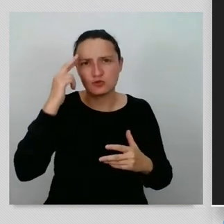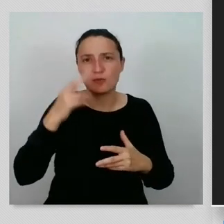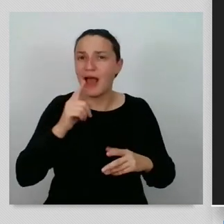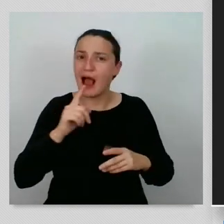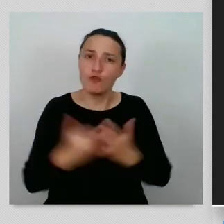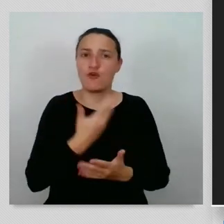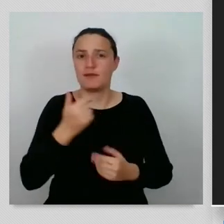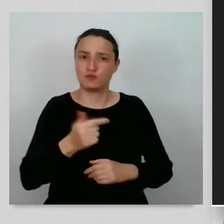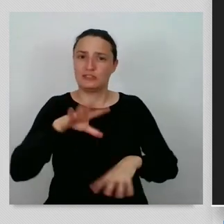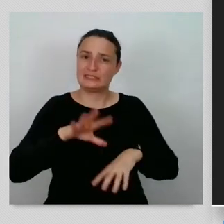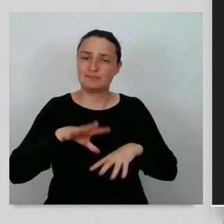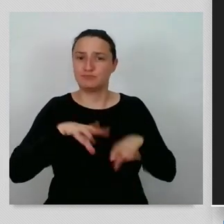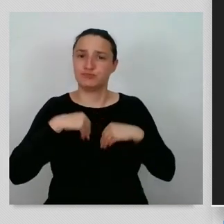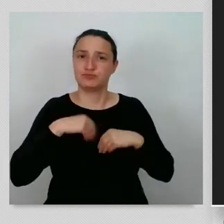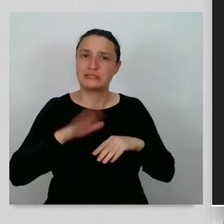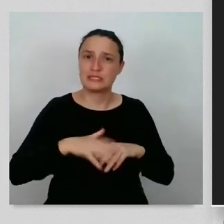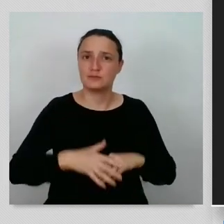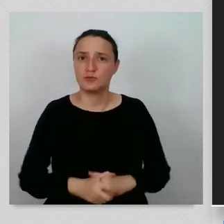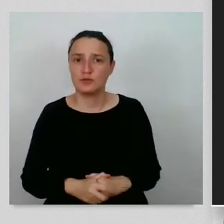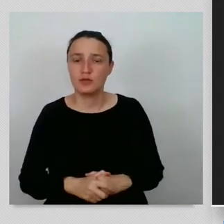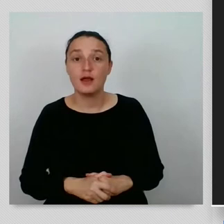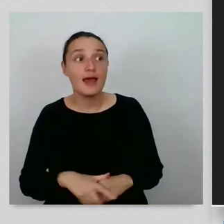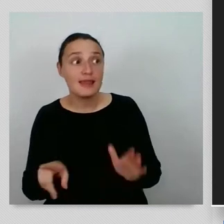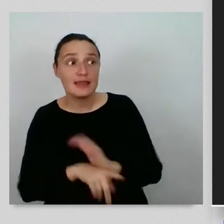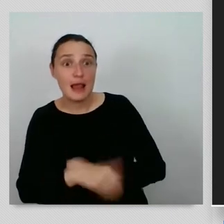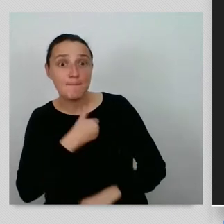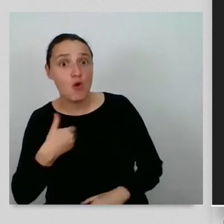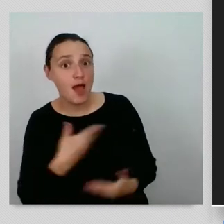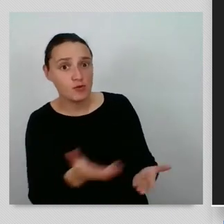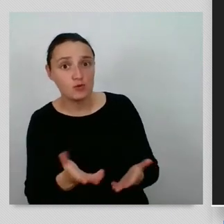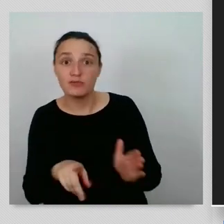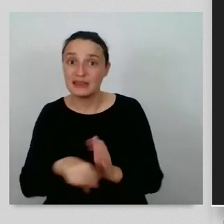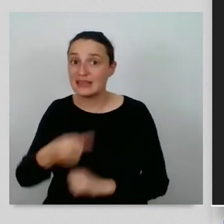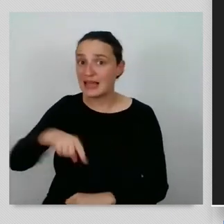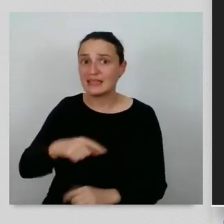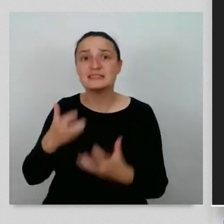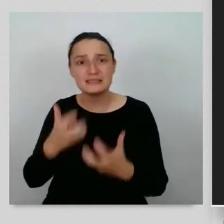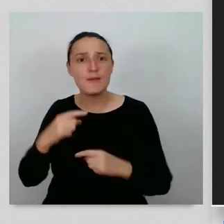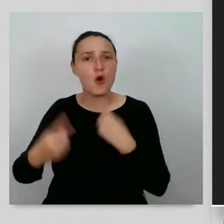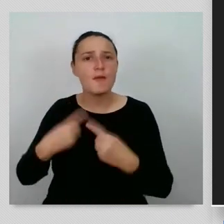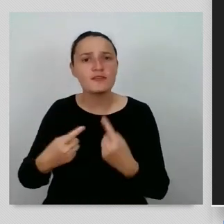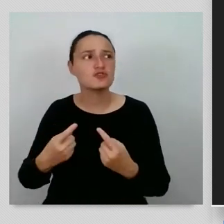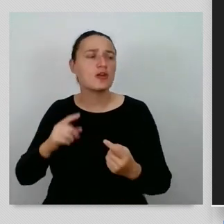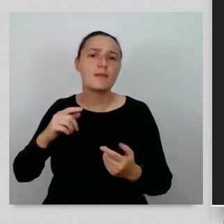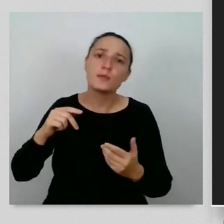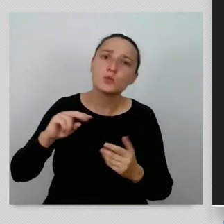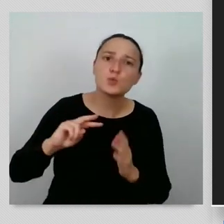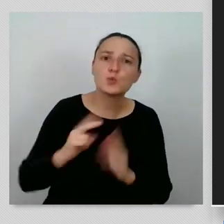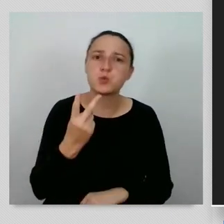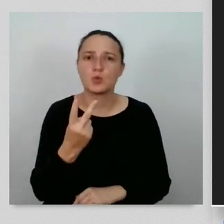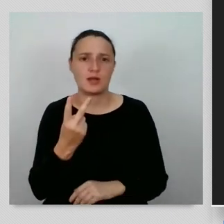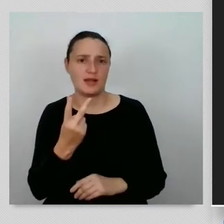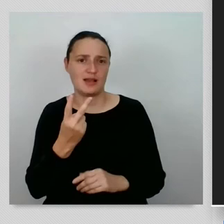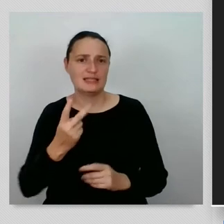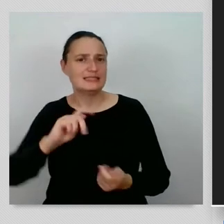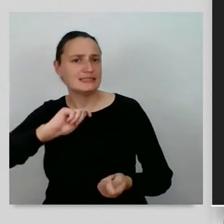ponownie. Czyli znowu dla Polaków, dla nas chcemy opowiedzieć no, o kolejnej, bardzo gwałtownej zmianie, którą musielibyśmy na